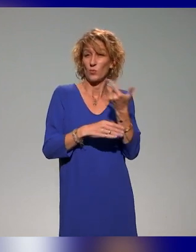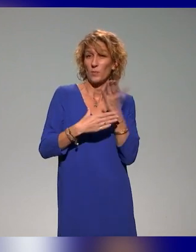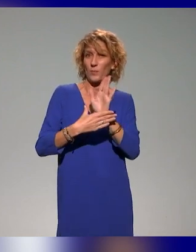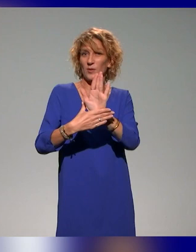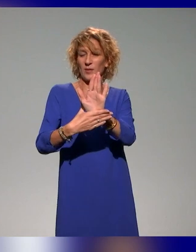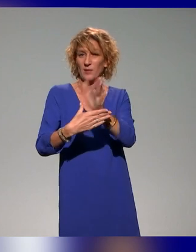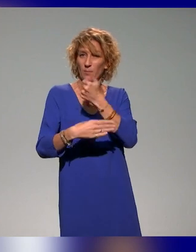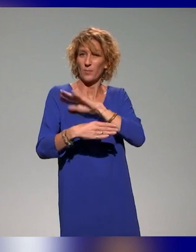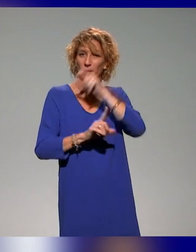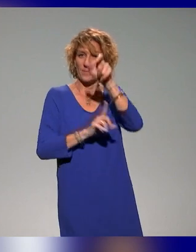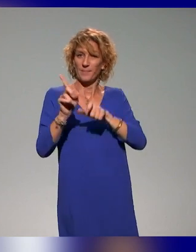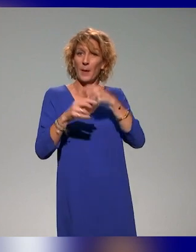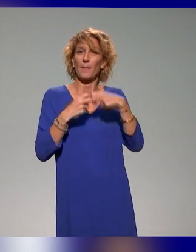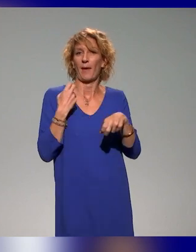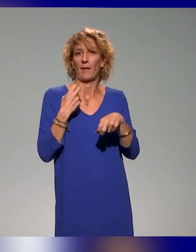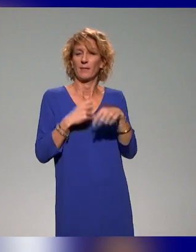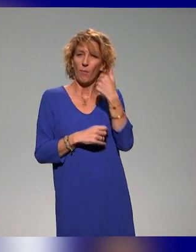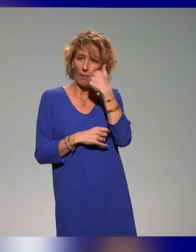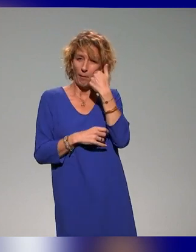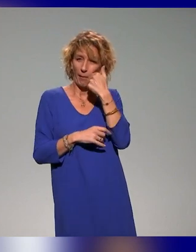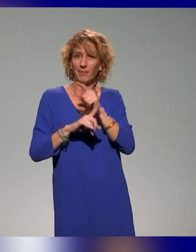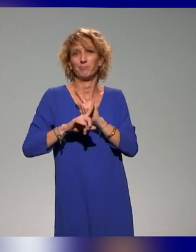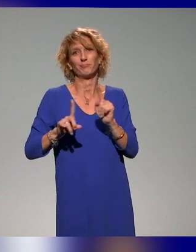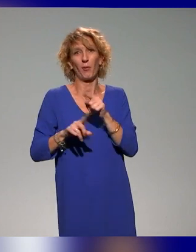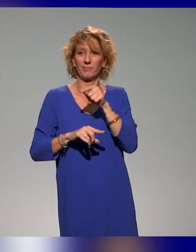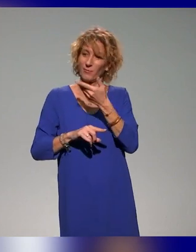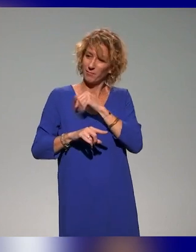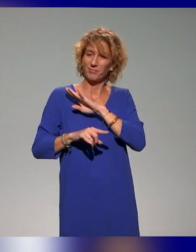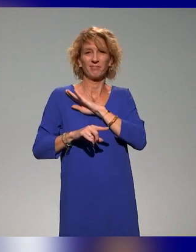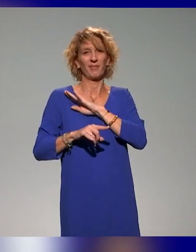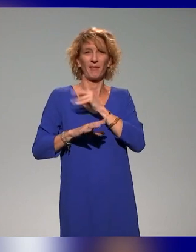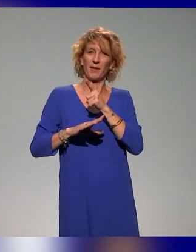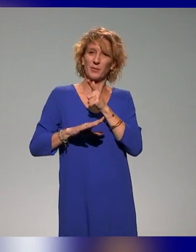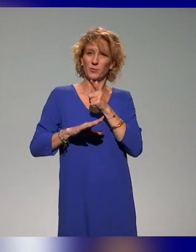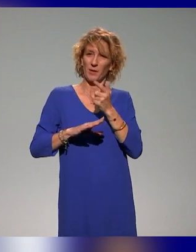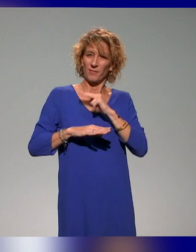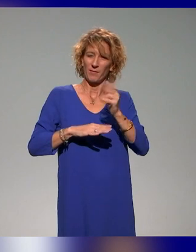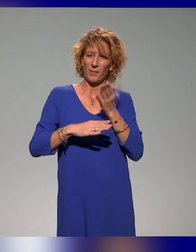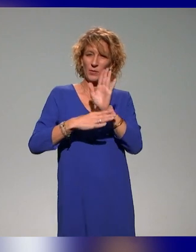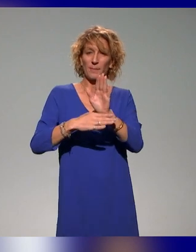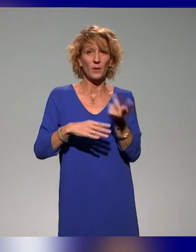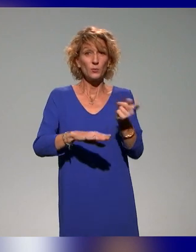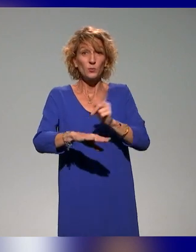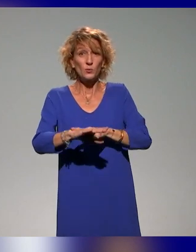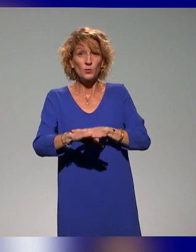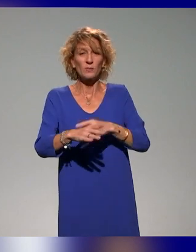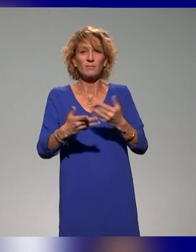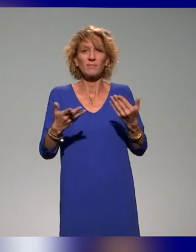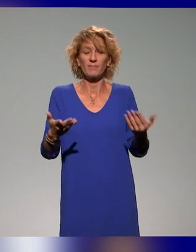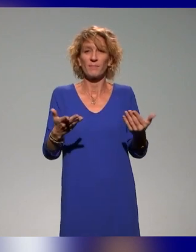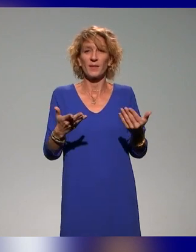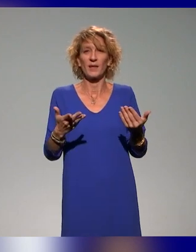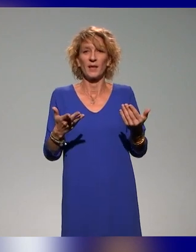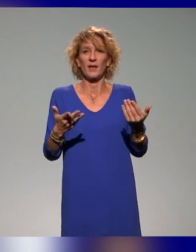qui, sans être rasoir, s'en chargera. Donc je vous propose tout de suite de basculer